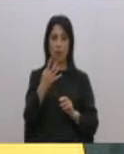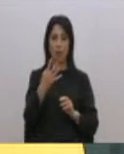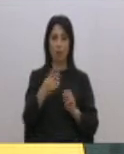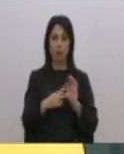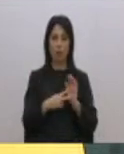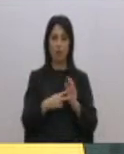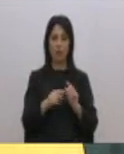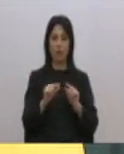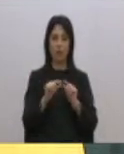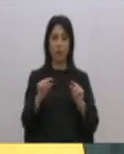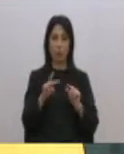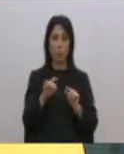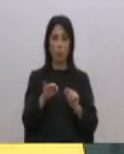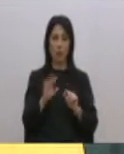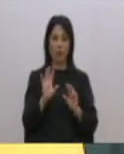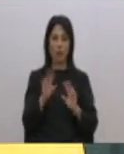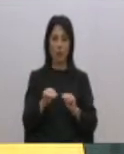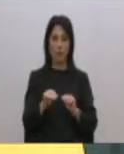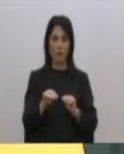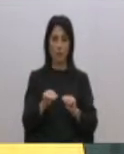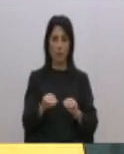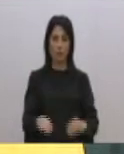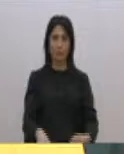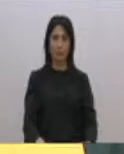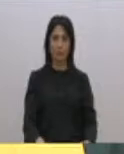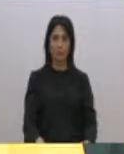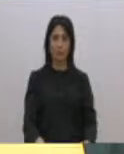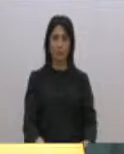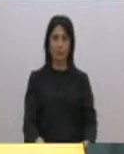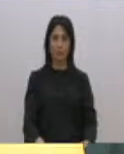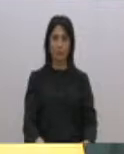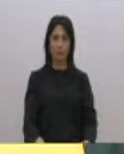157 მუხლი არის შემოთავაზებული.